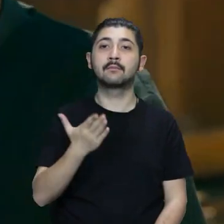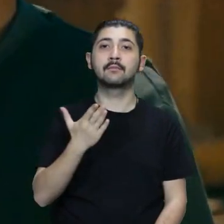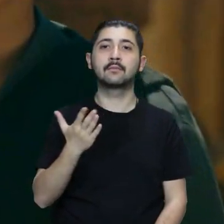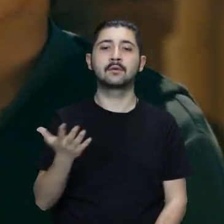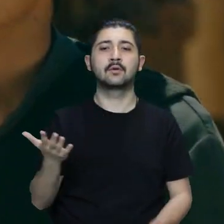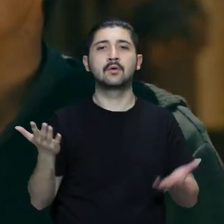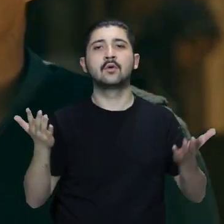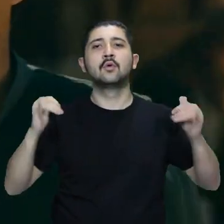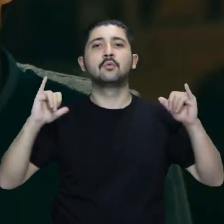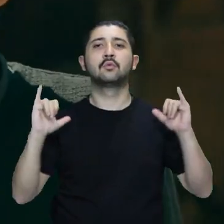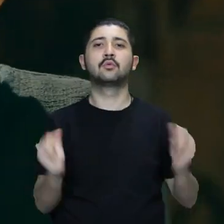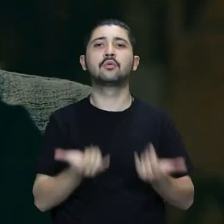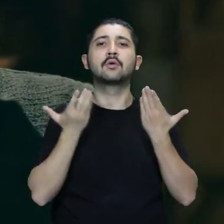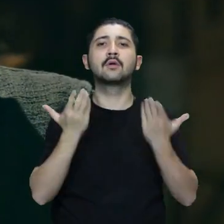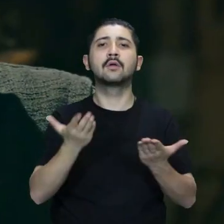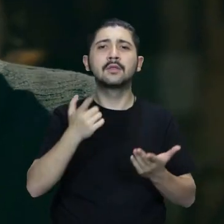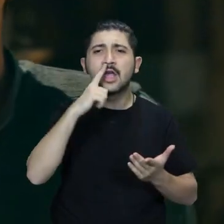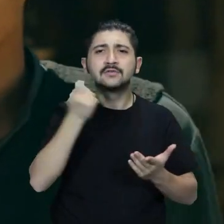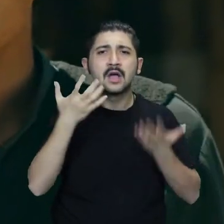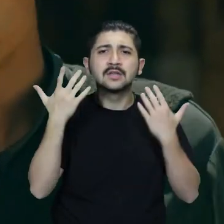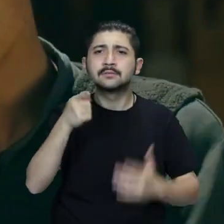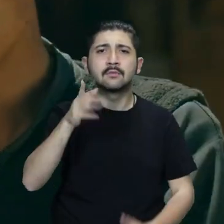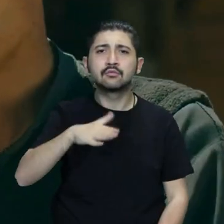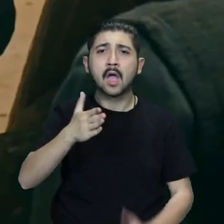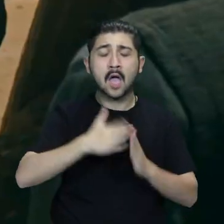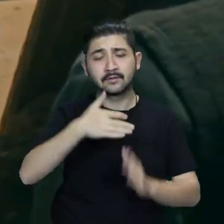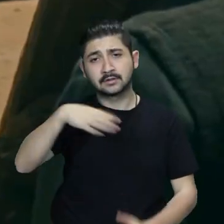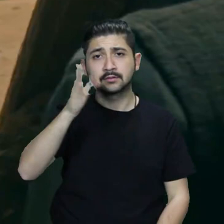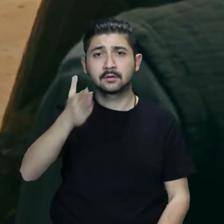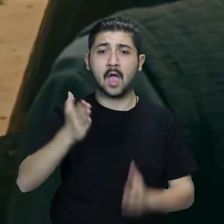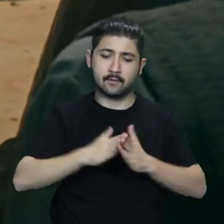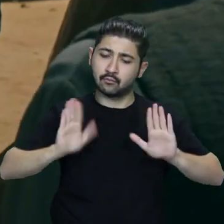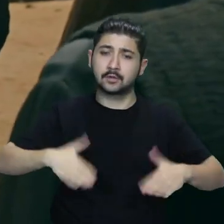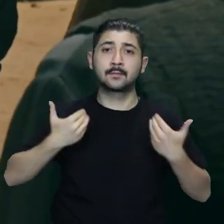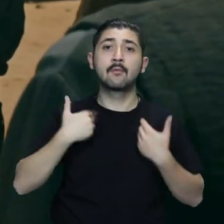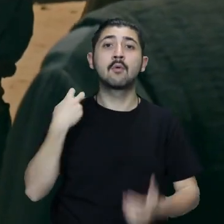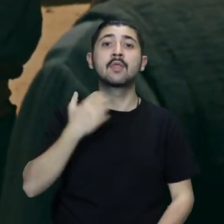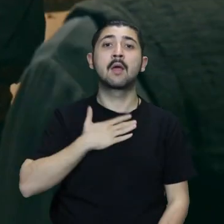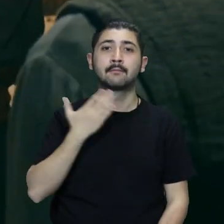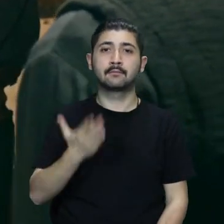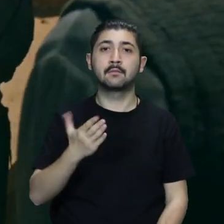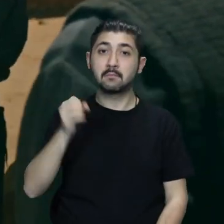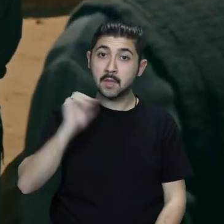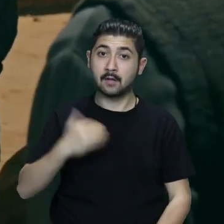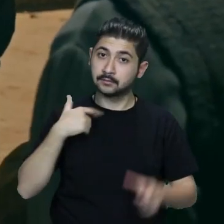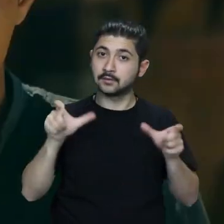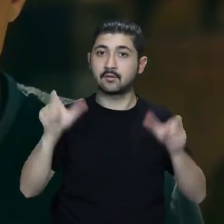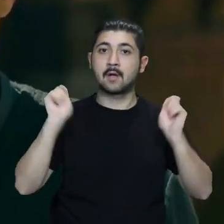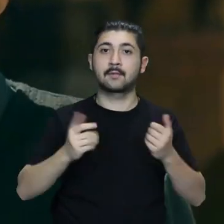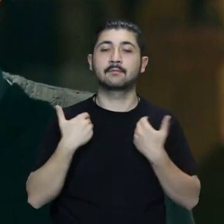Hayda. Ne işin var aslanım senin burada? Evine dön. Evim burasıdır kumandanım. Bırak da